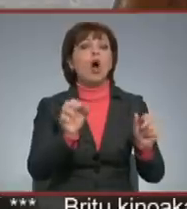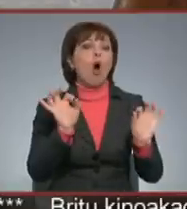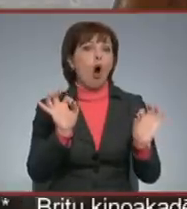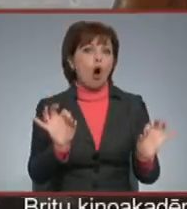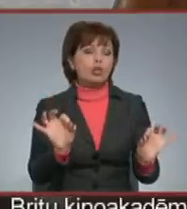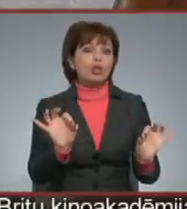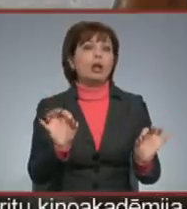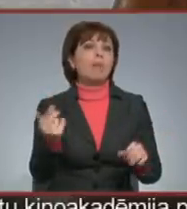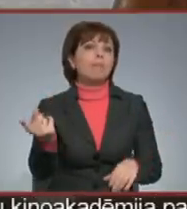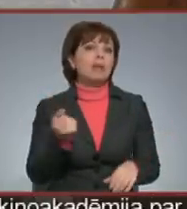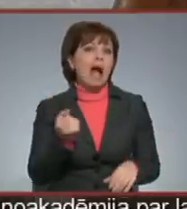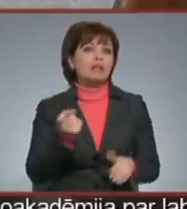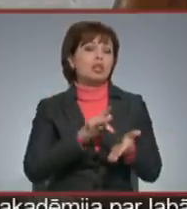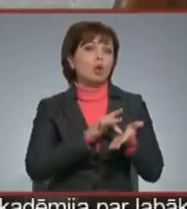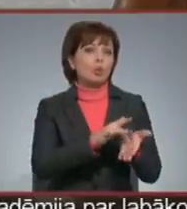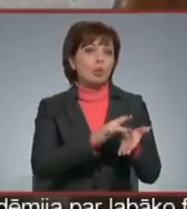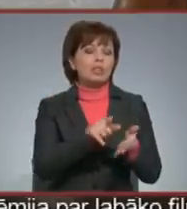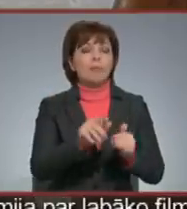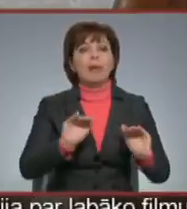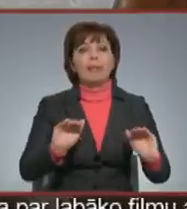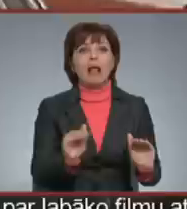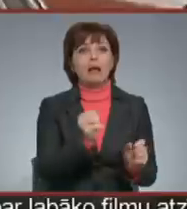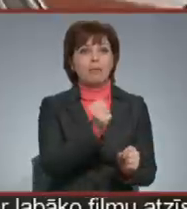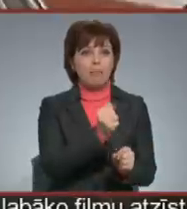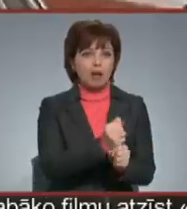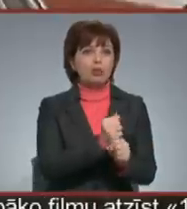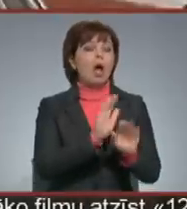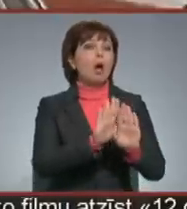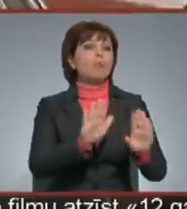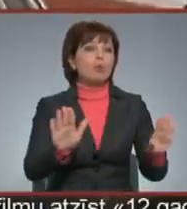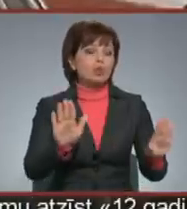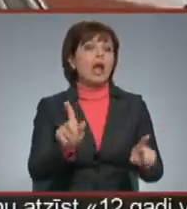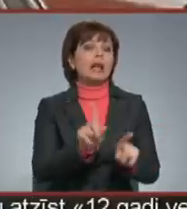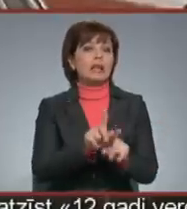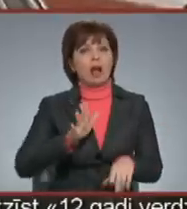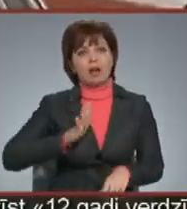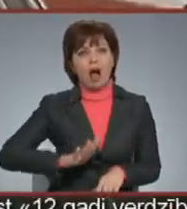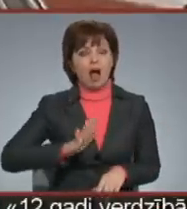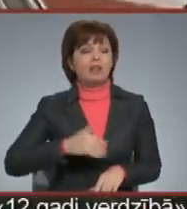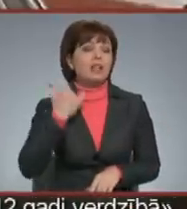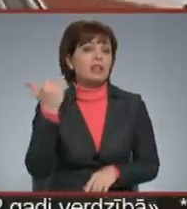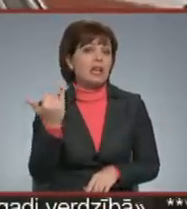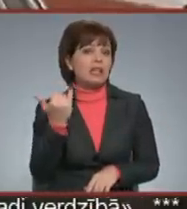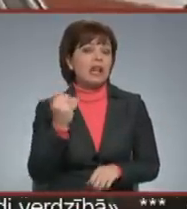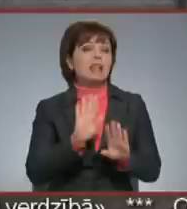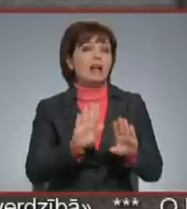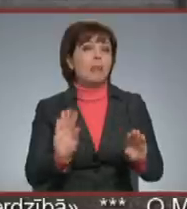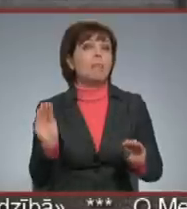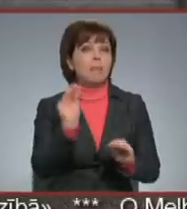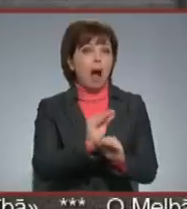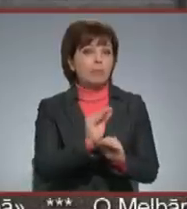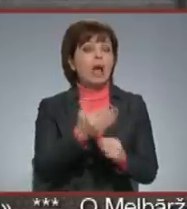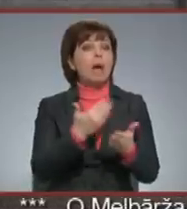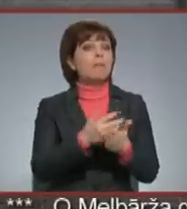palīdzētu piesaistīt turistus arī tik nelielam pagastam. Tāpat muzejā joprojām tiek gaidīti interesanti eksponātu papildinājumi, tāpēc, ja kādam